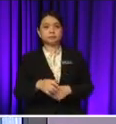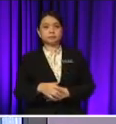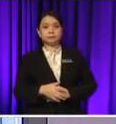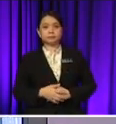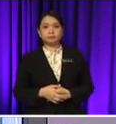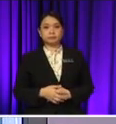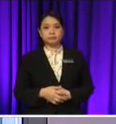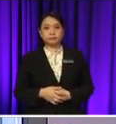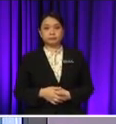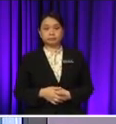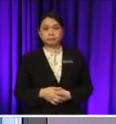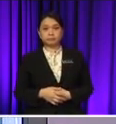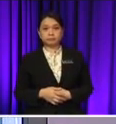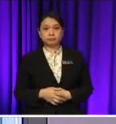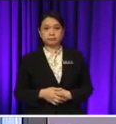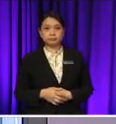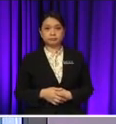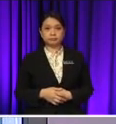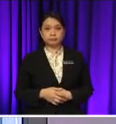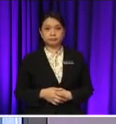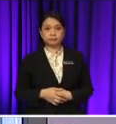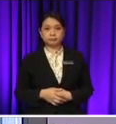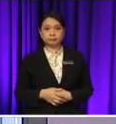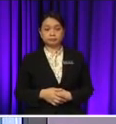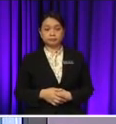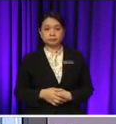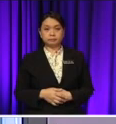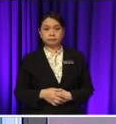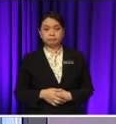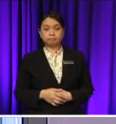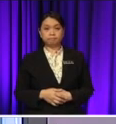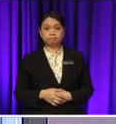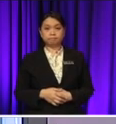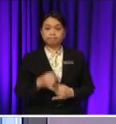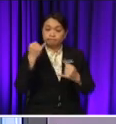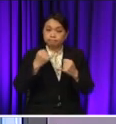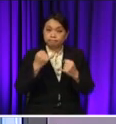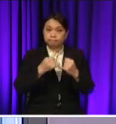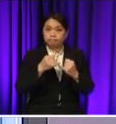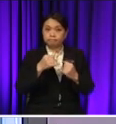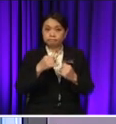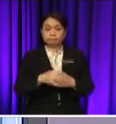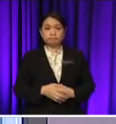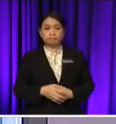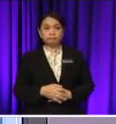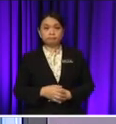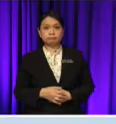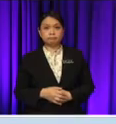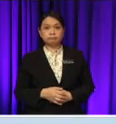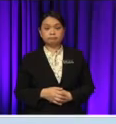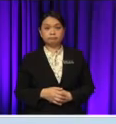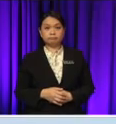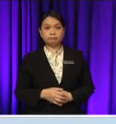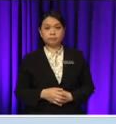Oke dan seterusnya ini juga sebagai kenapa Sebab rugi tadi